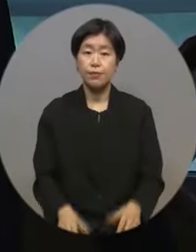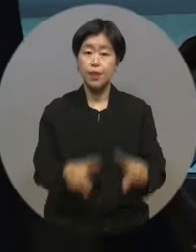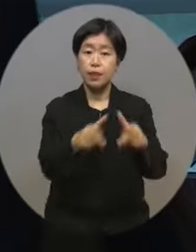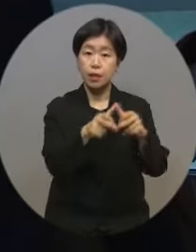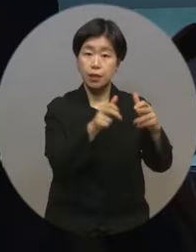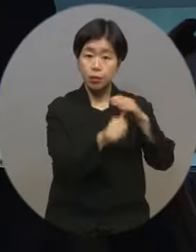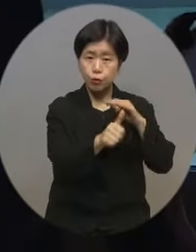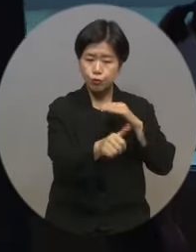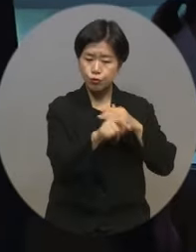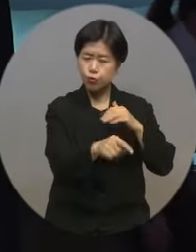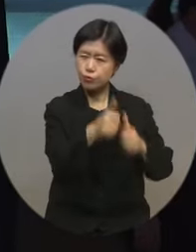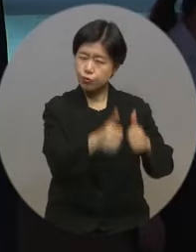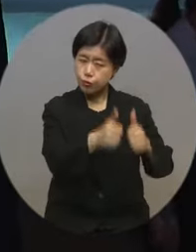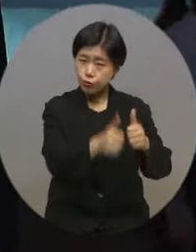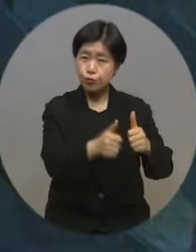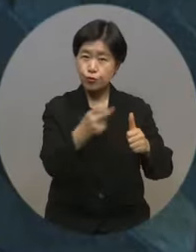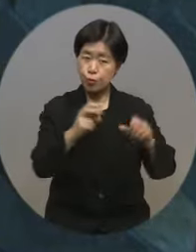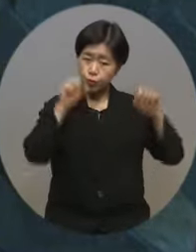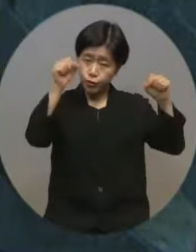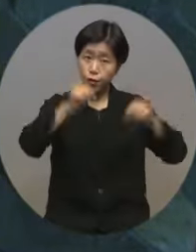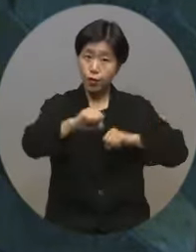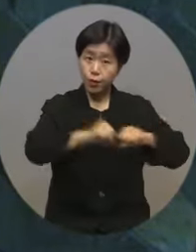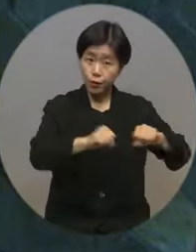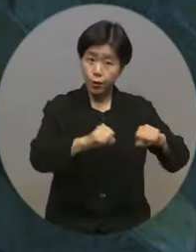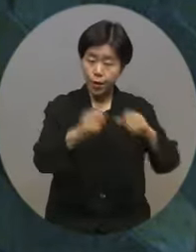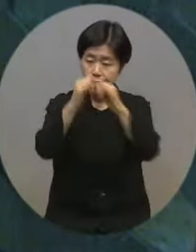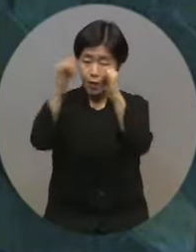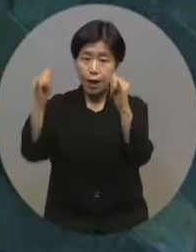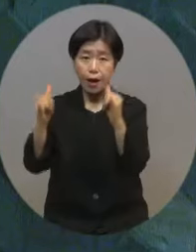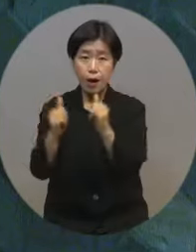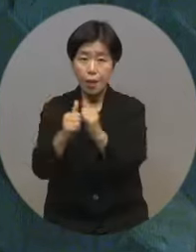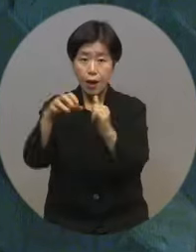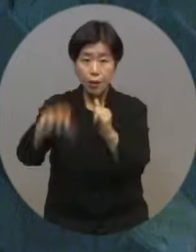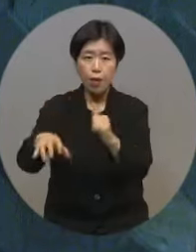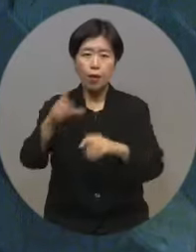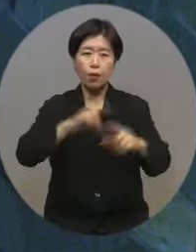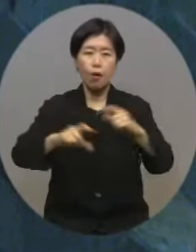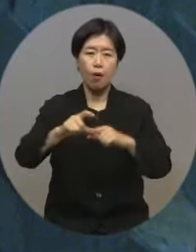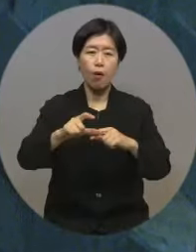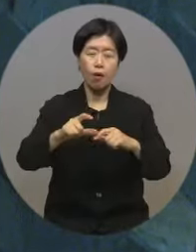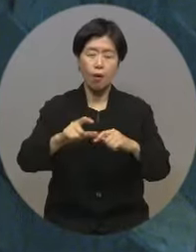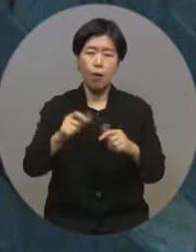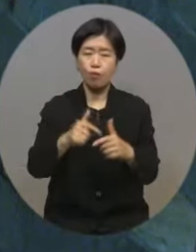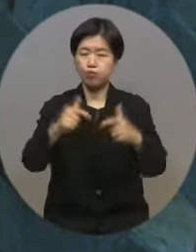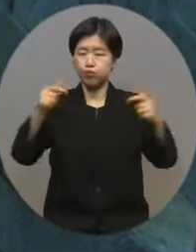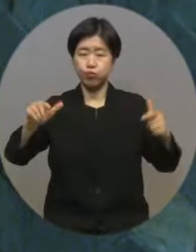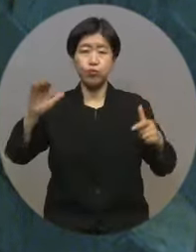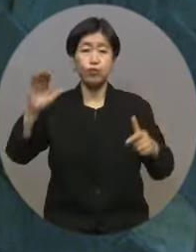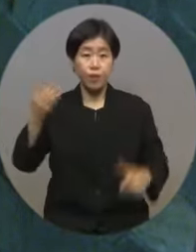선수들의 경쟁력과 스포츠 활동이 사회적으로 활성화되기 위한 기업들과의